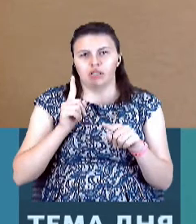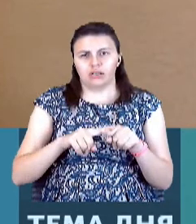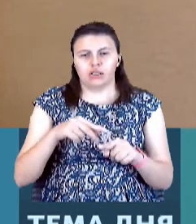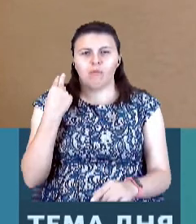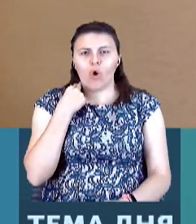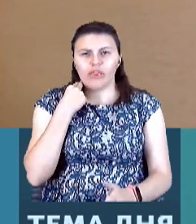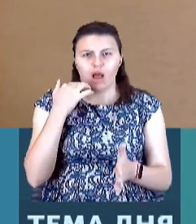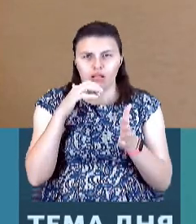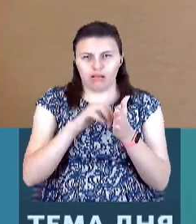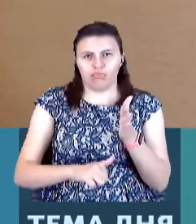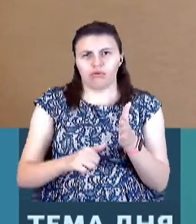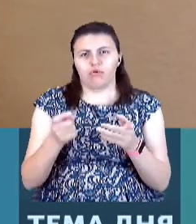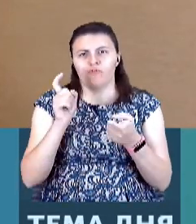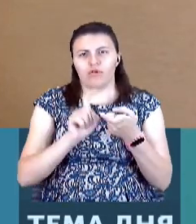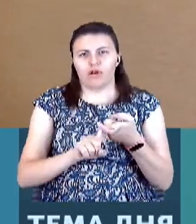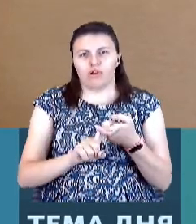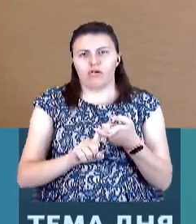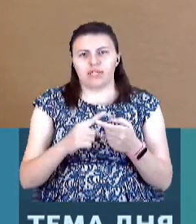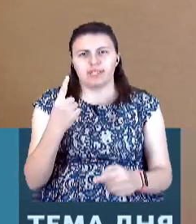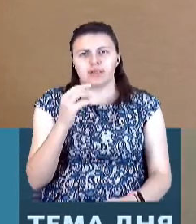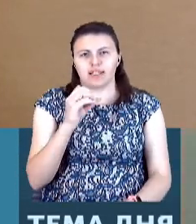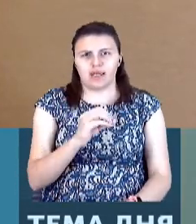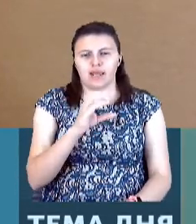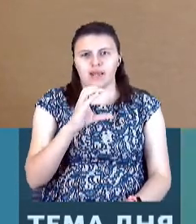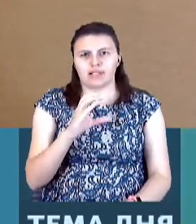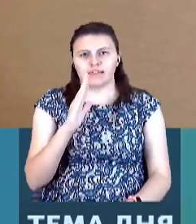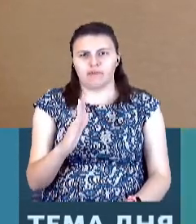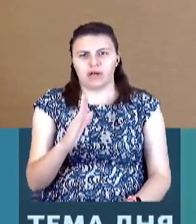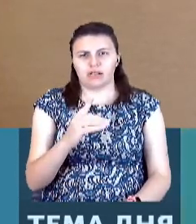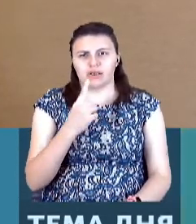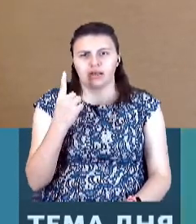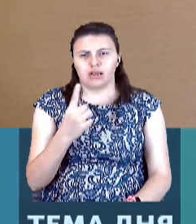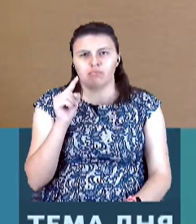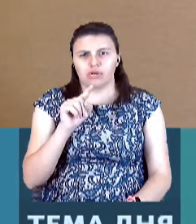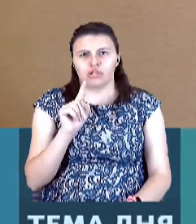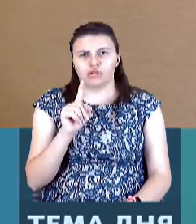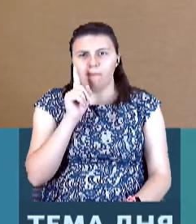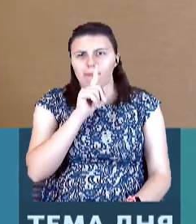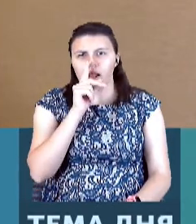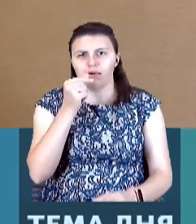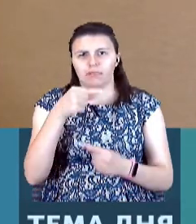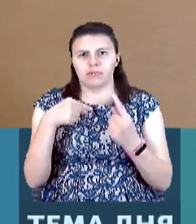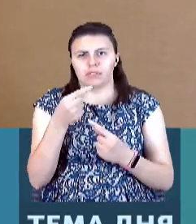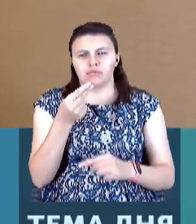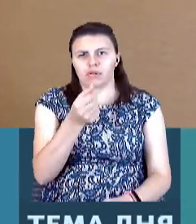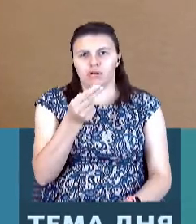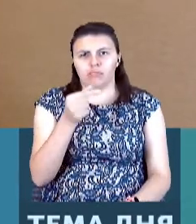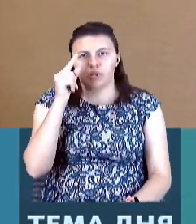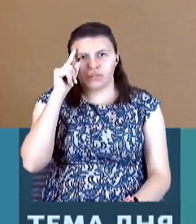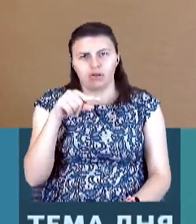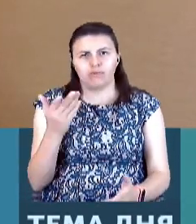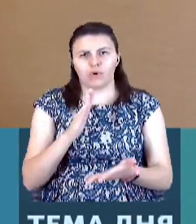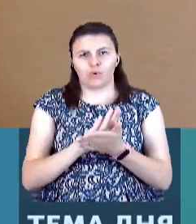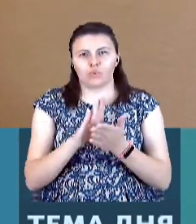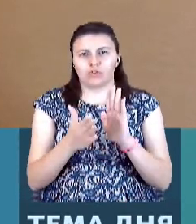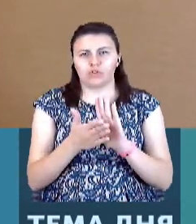пов'язані з єдиним податком. Іншими словами, те, що сплачує саме малий бізнес. Ми знаємо, в яку складну ситуацію